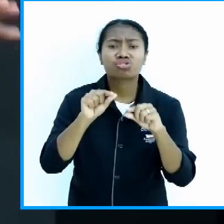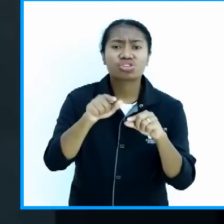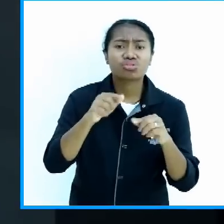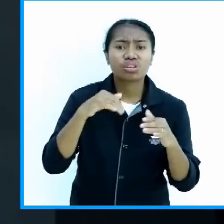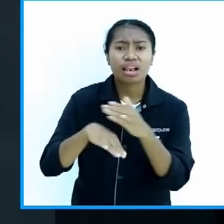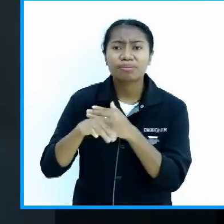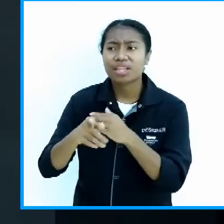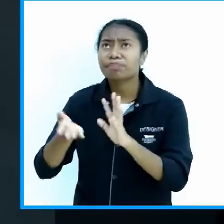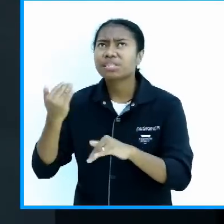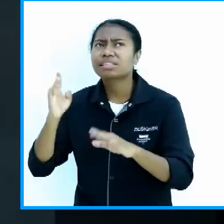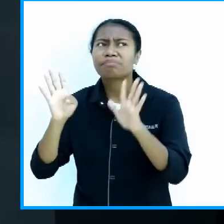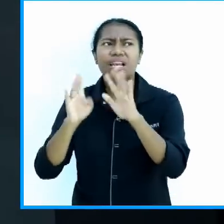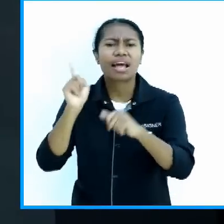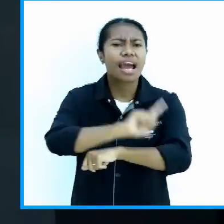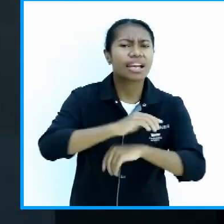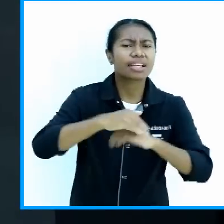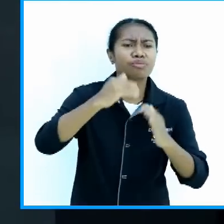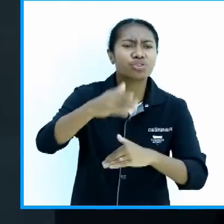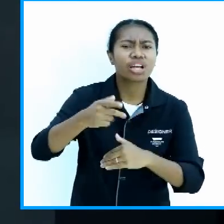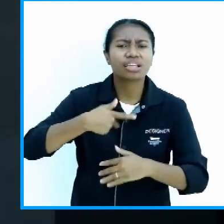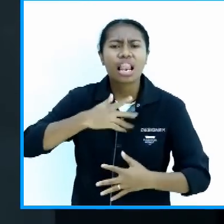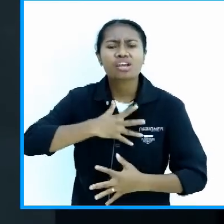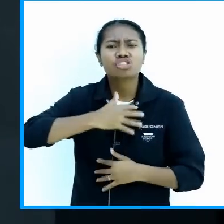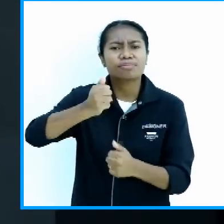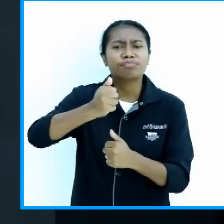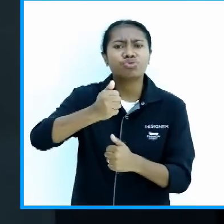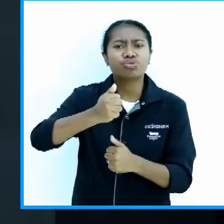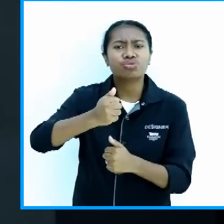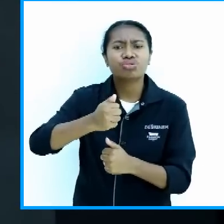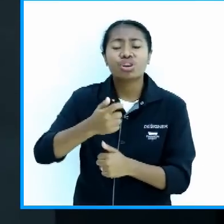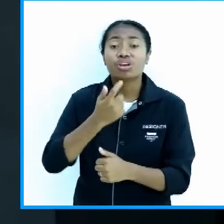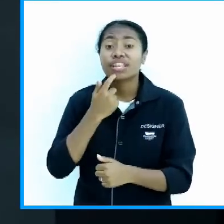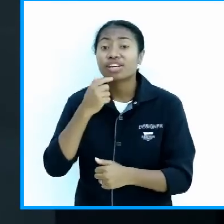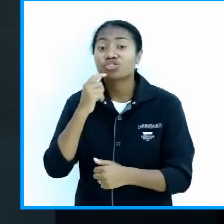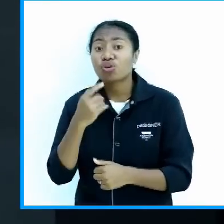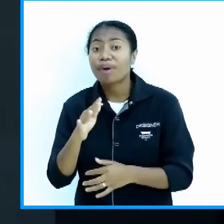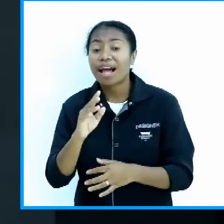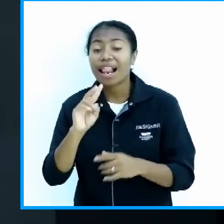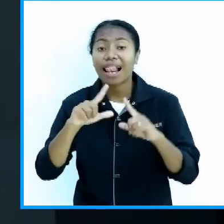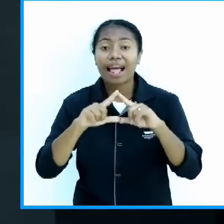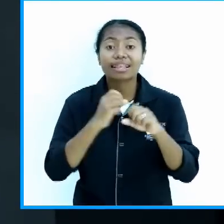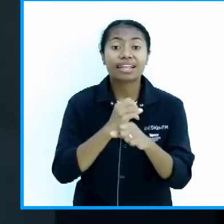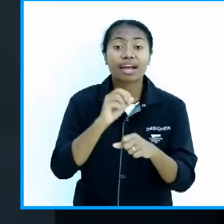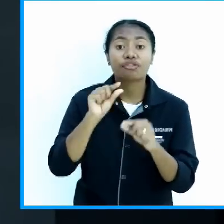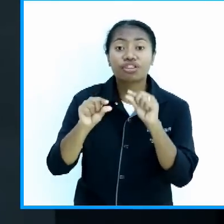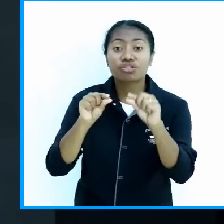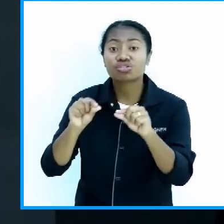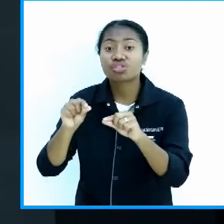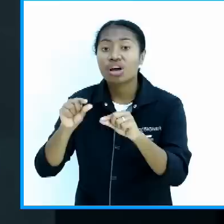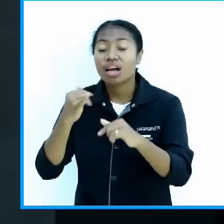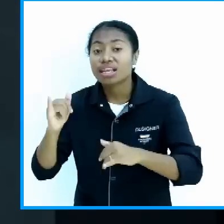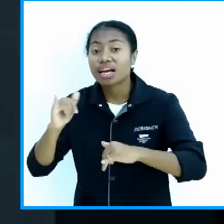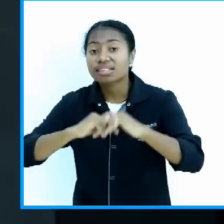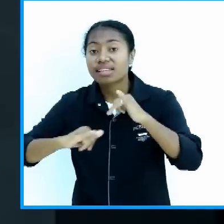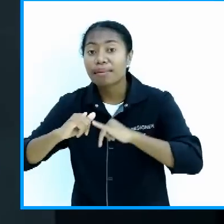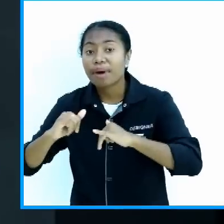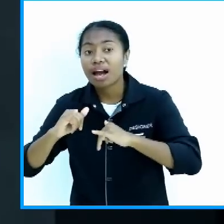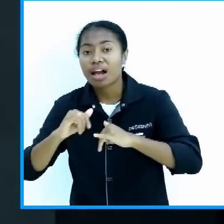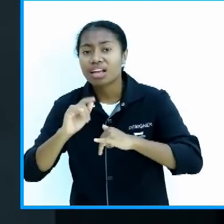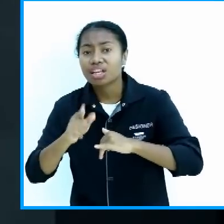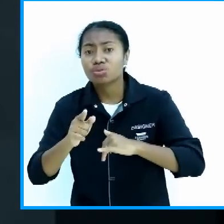anak itu sembuh. Setelah anak itu sembuh, dia coba lagi dengan virus yang sama, anak itu tidak lagi demam, tidak lagi